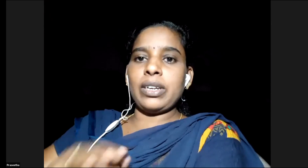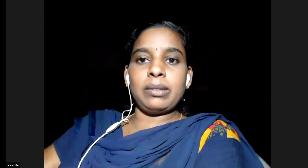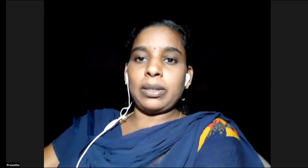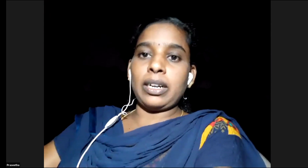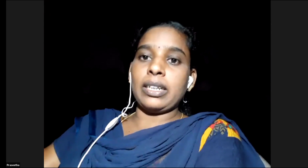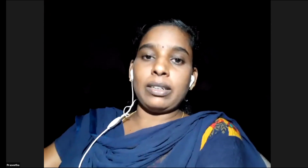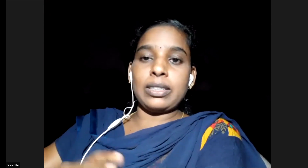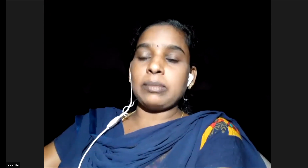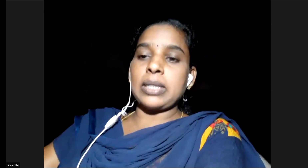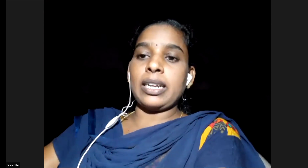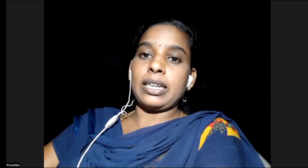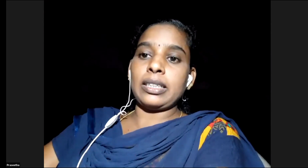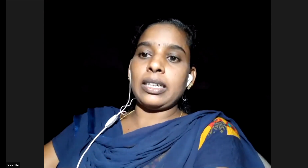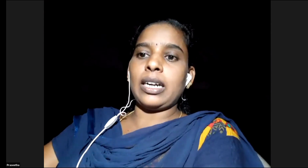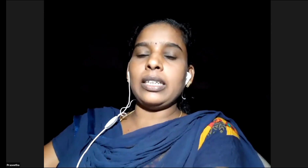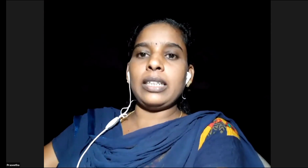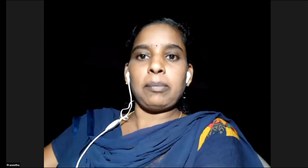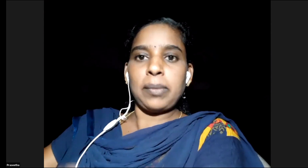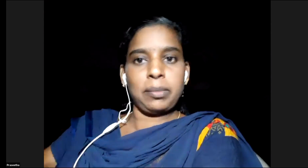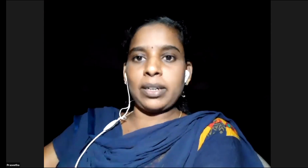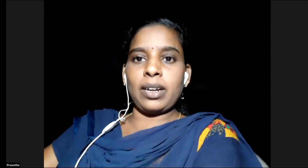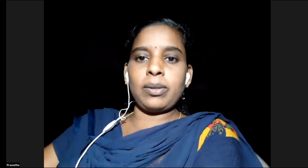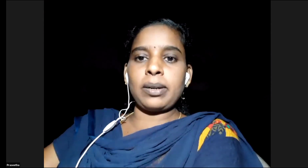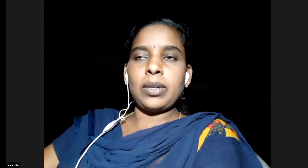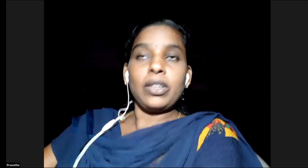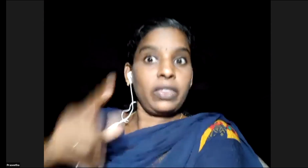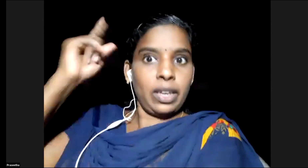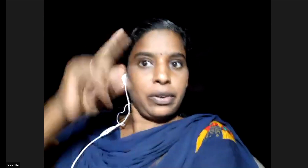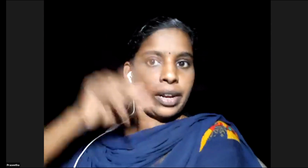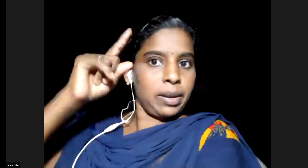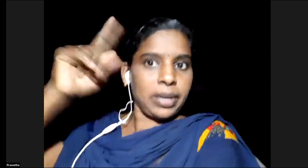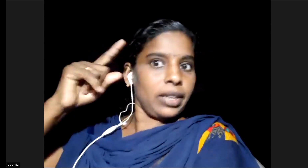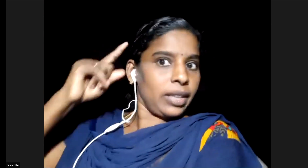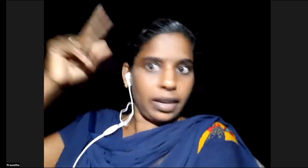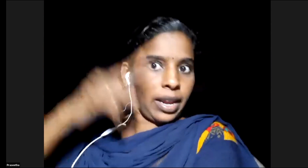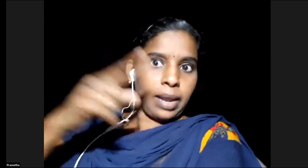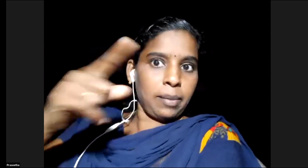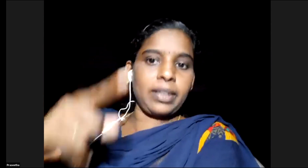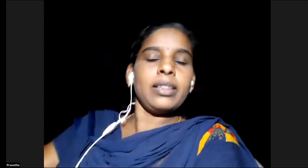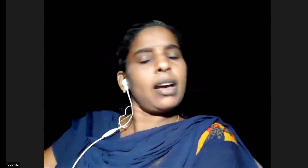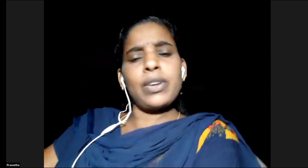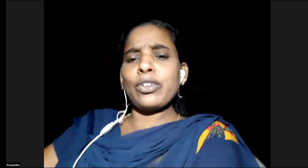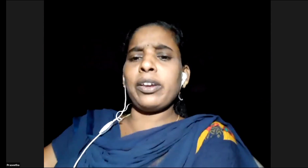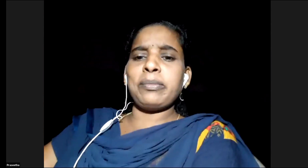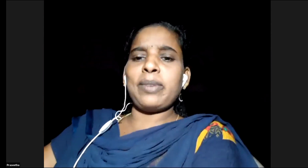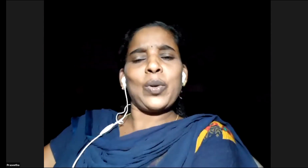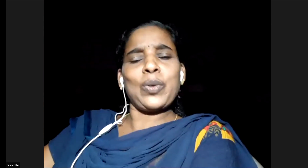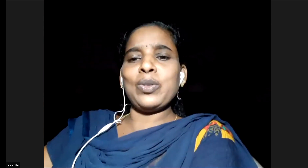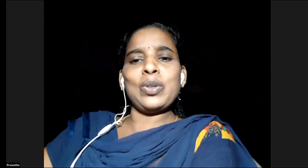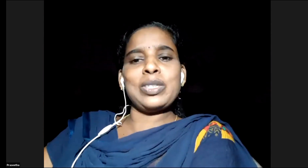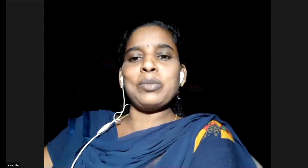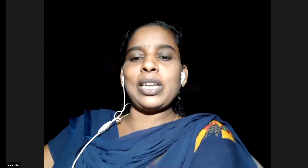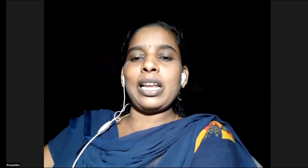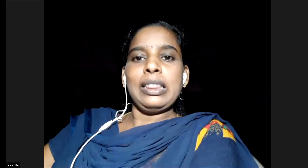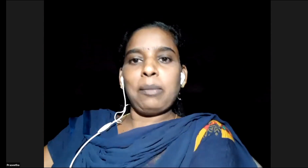അവൻ പൊട്ടനാണ്, അവന് സംസാരിക്കാൻ കഴിയാത്താണ് എന്ന് അമ്മമാർ മറ്റുള്ളവരോട് പറയും. നീ എന്നോട് അങ്ങനെ പറഞ്ഞില്ലേ, നീ എന്നെയല്ലേ പറഞ്ഞത്, അവരും ചോദിക്കും. അവർക്ക്